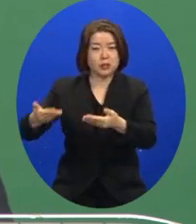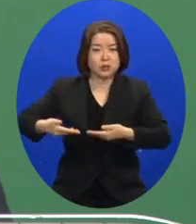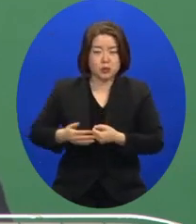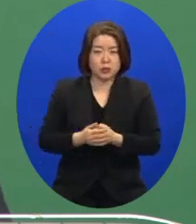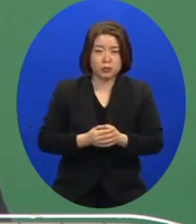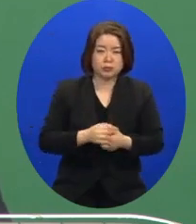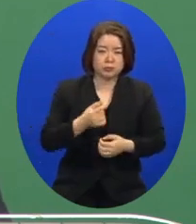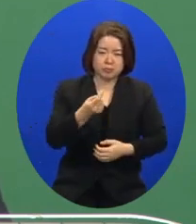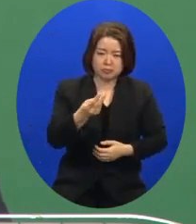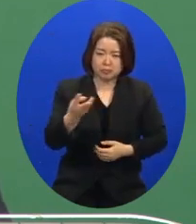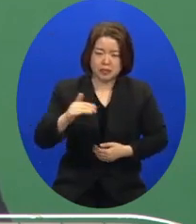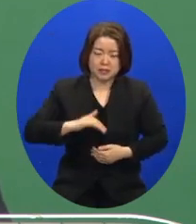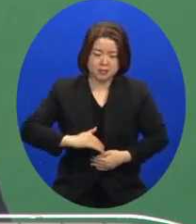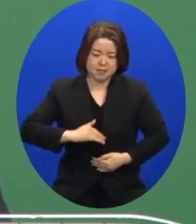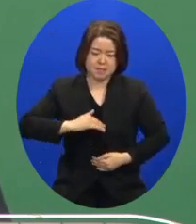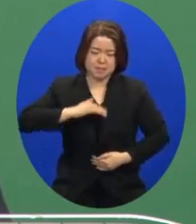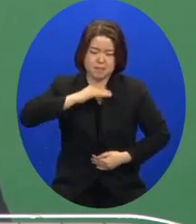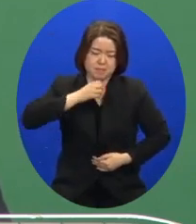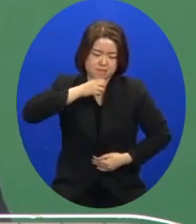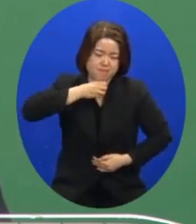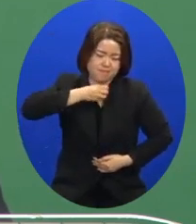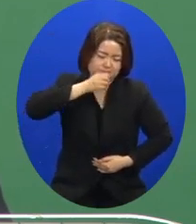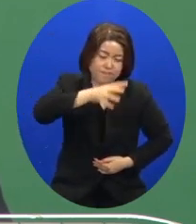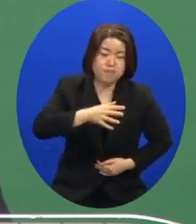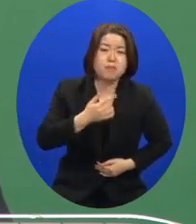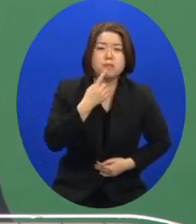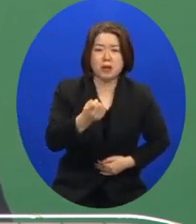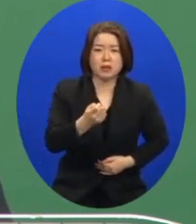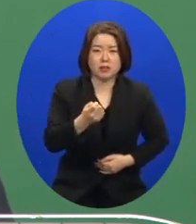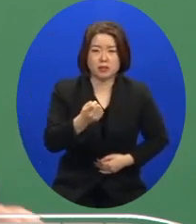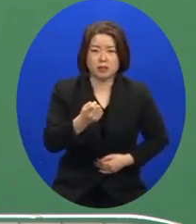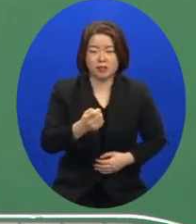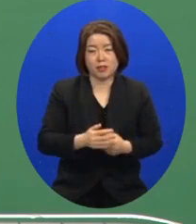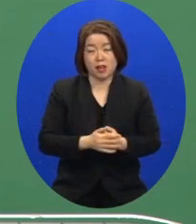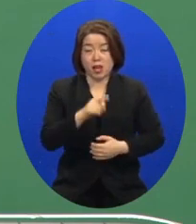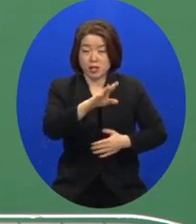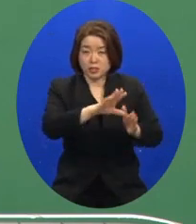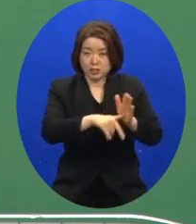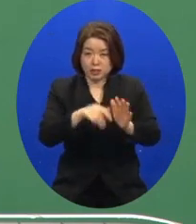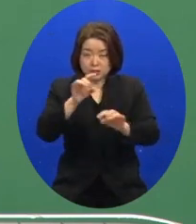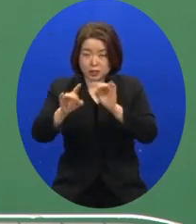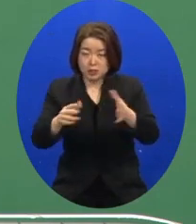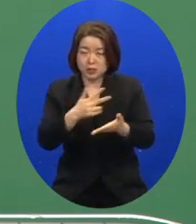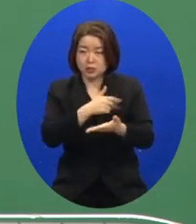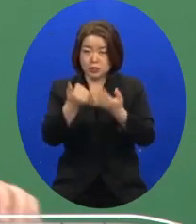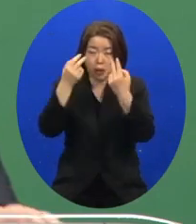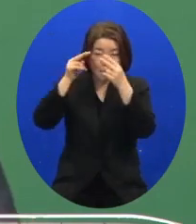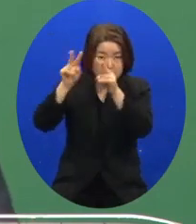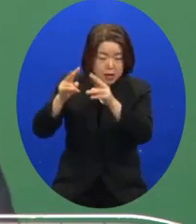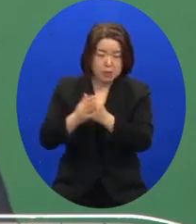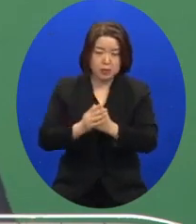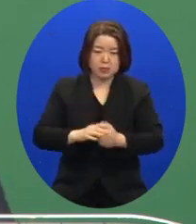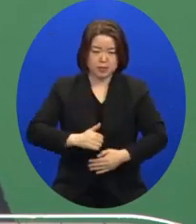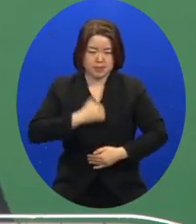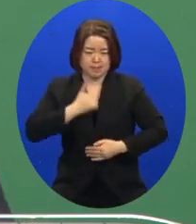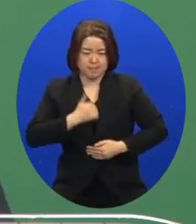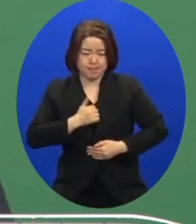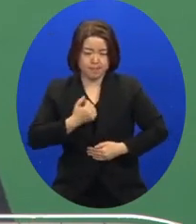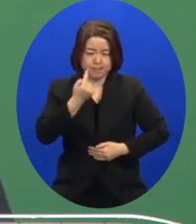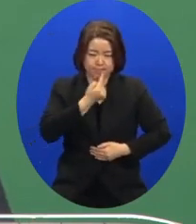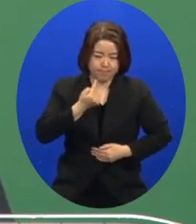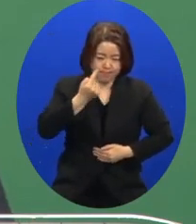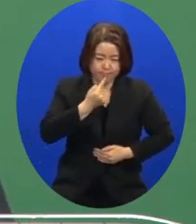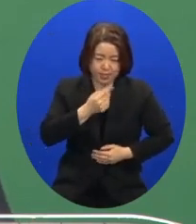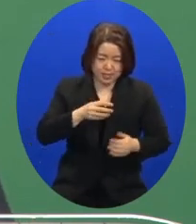번 목에까지 올라오는 말을 내뱉을 뻔했습니다. 그때마다 주님을 바라보므로 혈기나 논리로